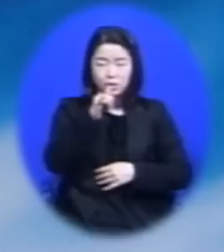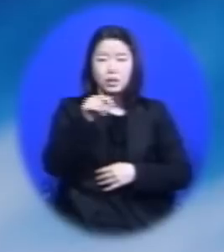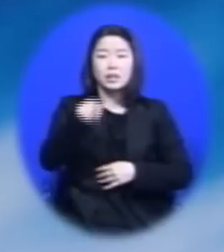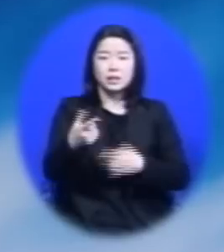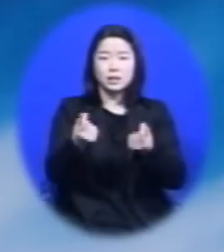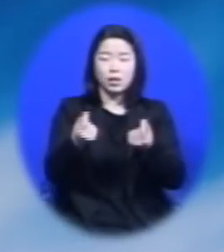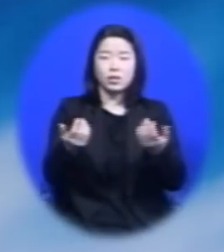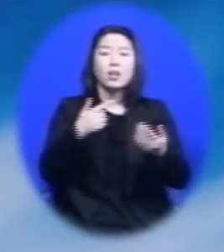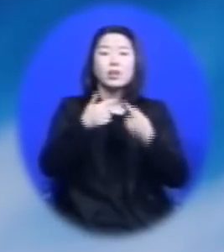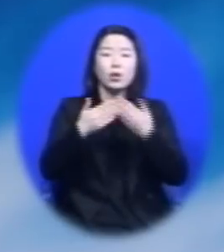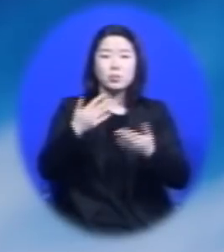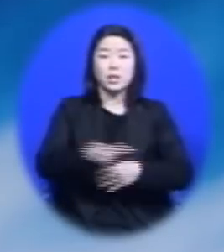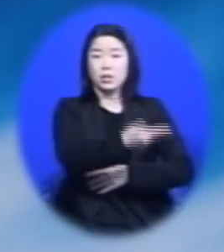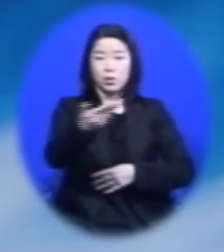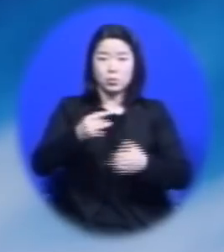경험이 여러분에게